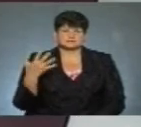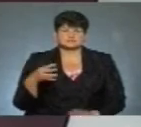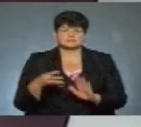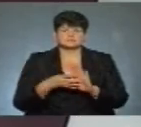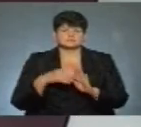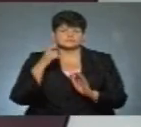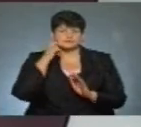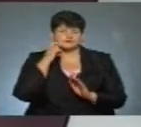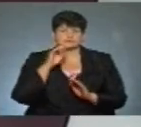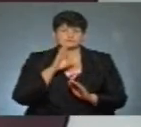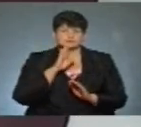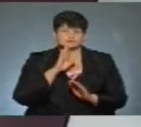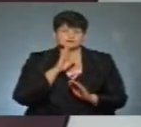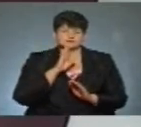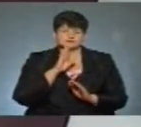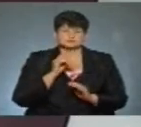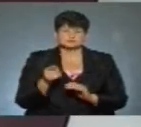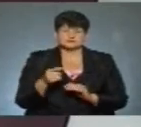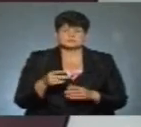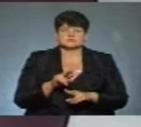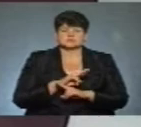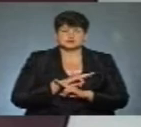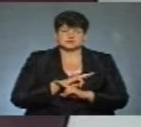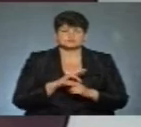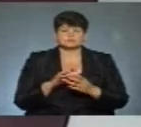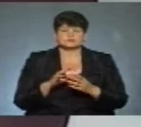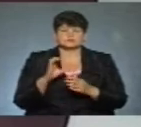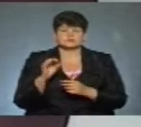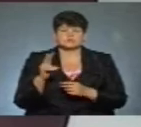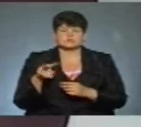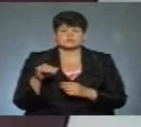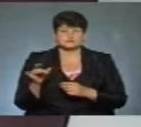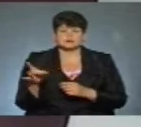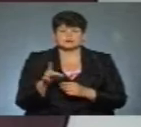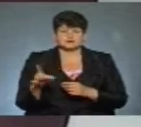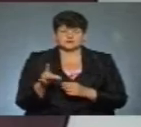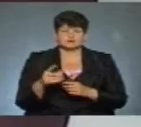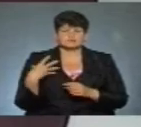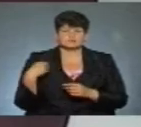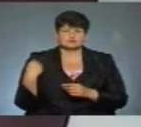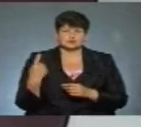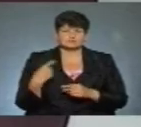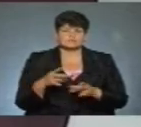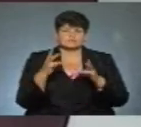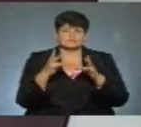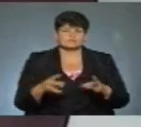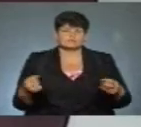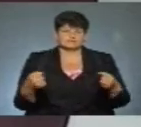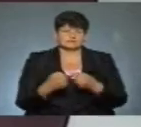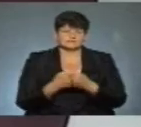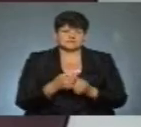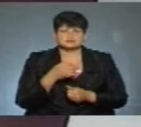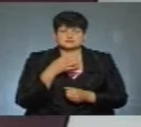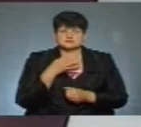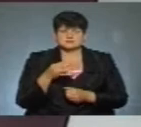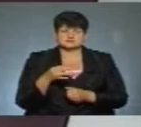59-річна жителька Тернопільщини загинула в аварії в селі Нагірне Сколівського району Львівської області. Про це повідомила речниця Нацполіції